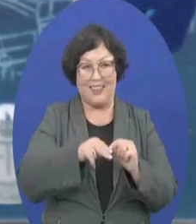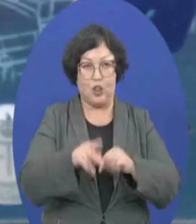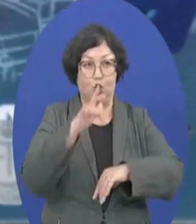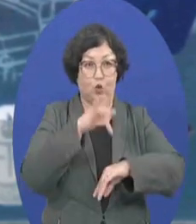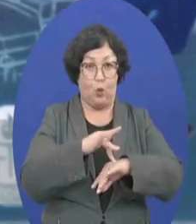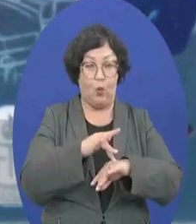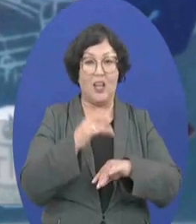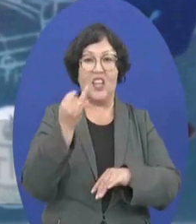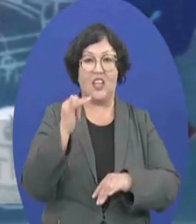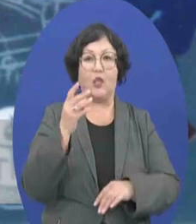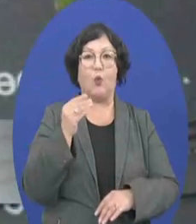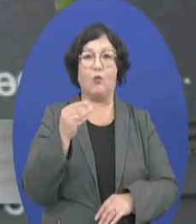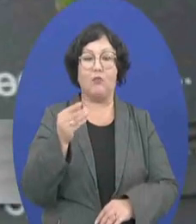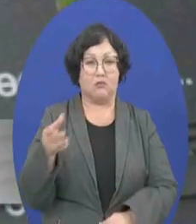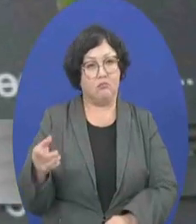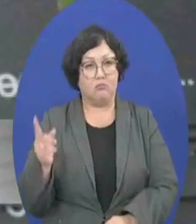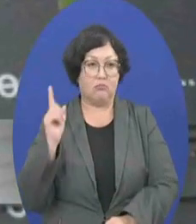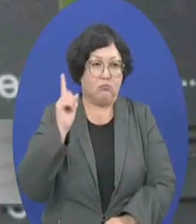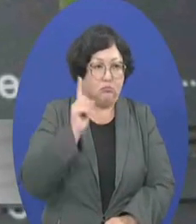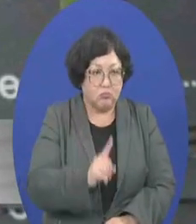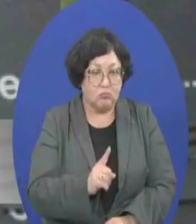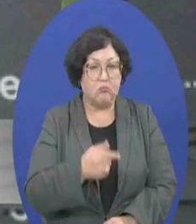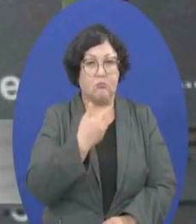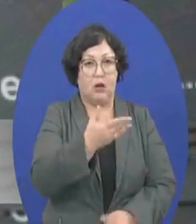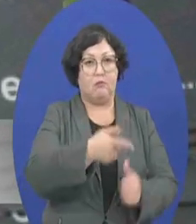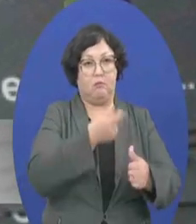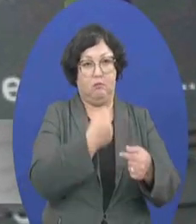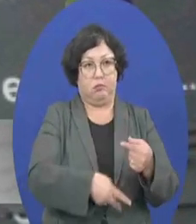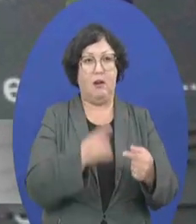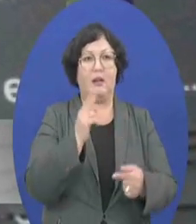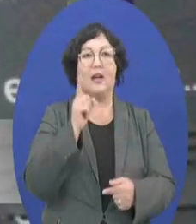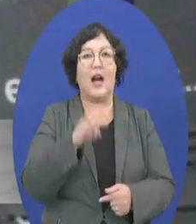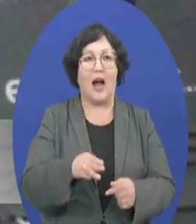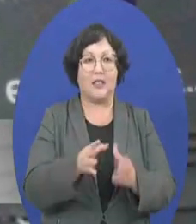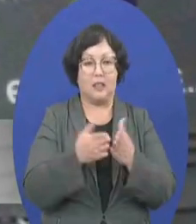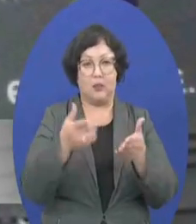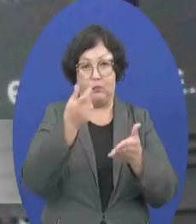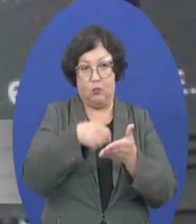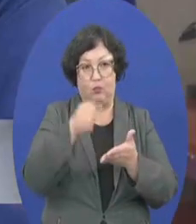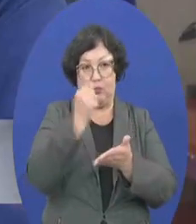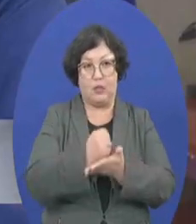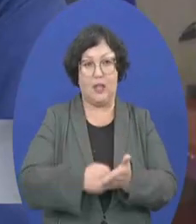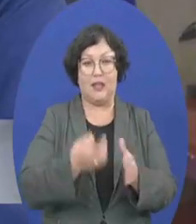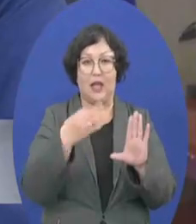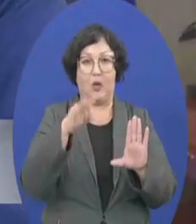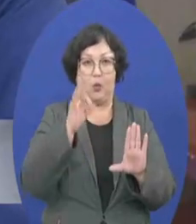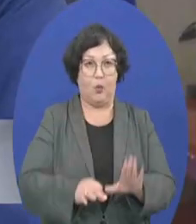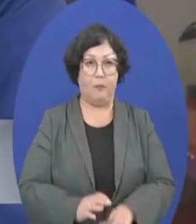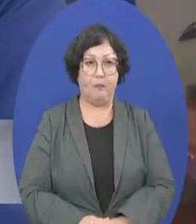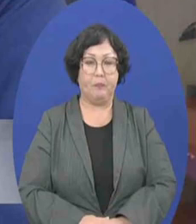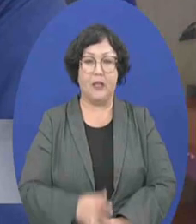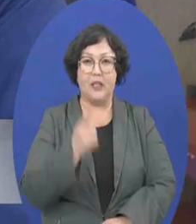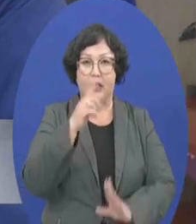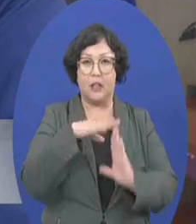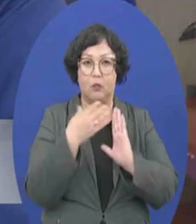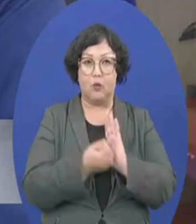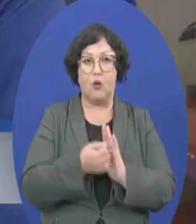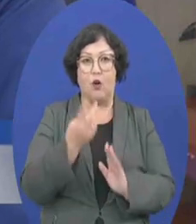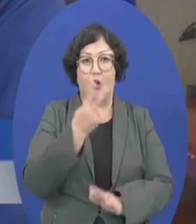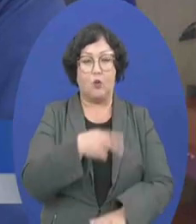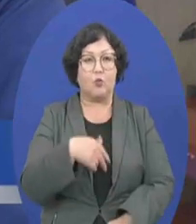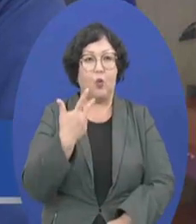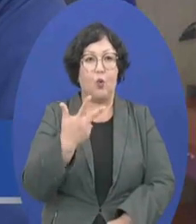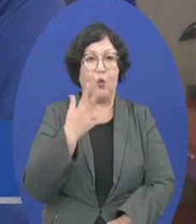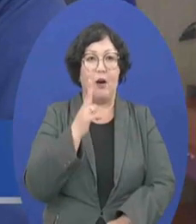цахим үнэмлэхтэй очиж бүртгүүлнэ. Өнөөдрийн байдлаар картын бүртгэл 80% байна. Нэг өрхөд 2-3